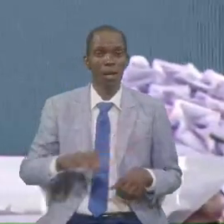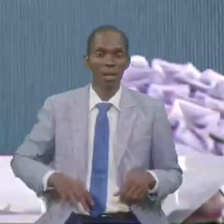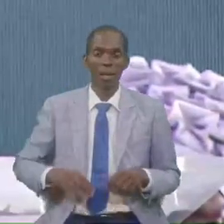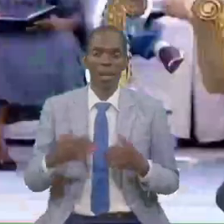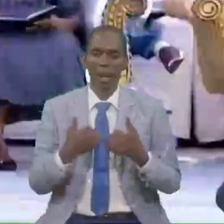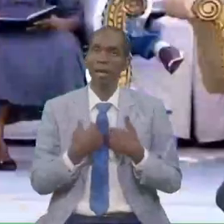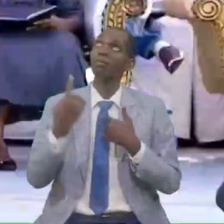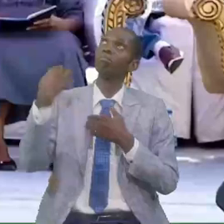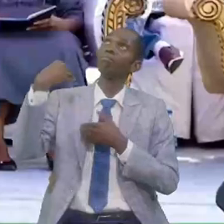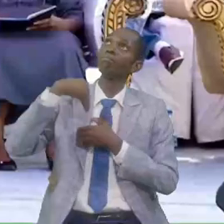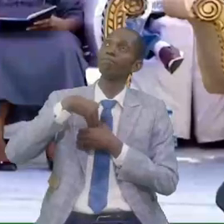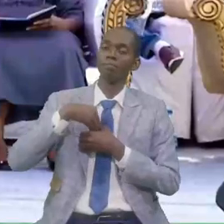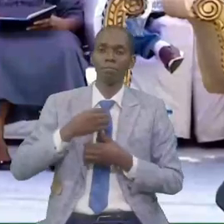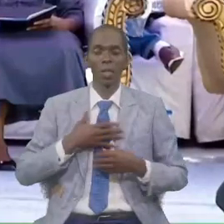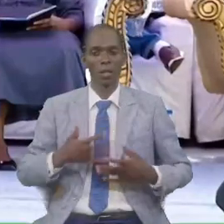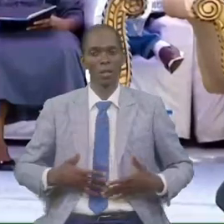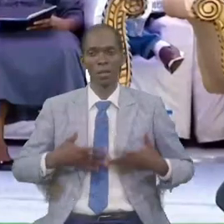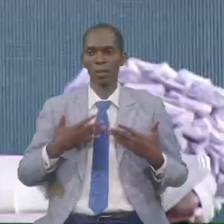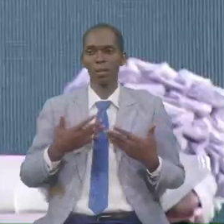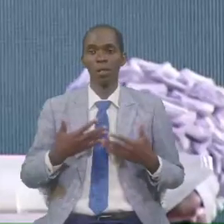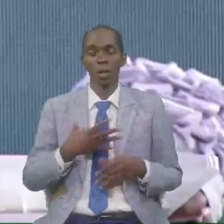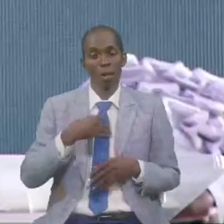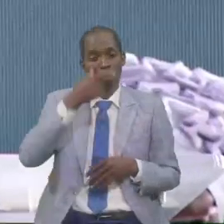Parce que Christ est venu dans ma vie.